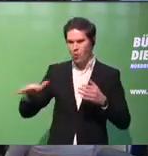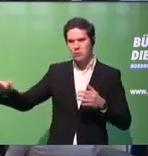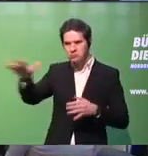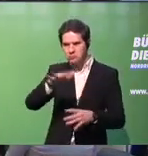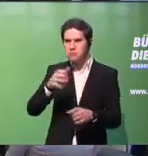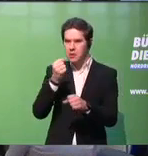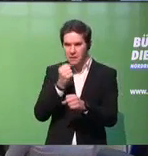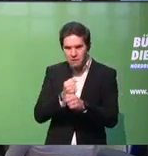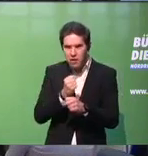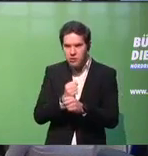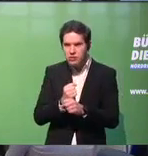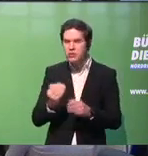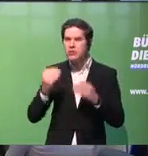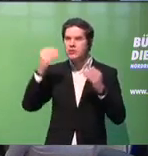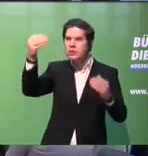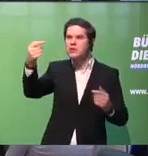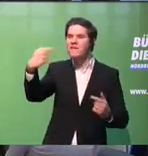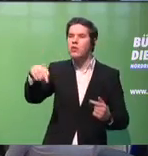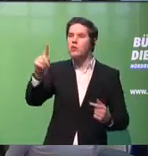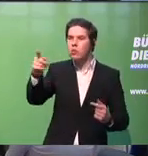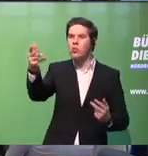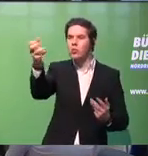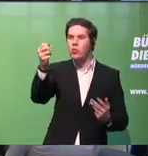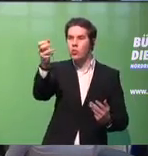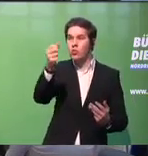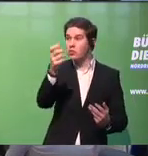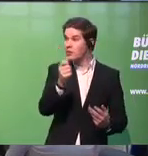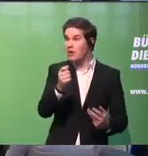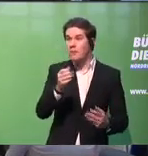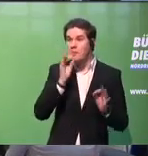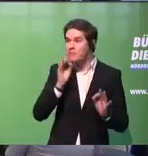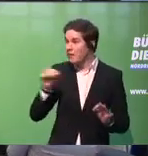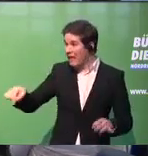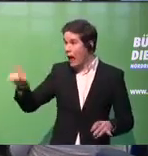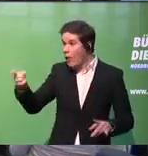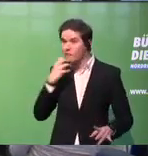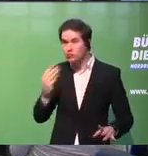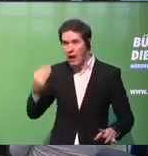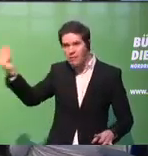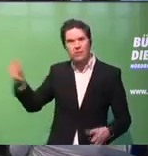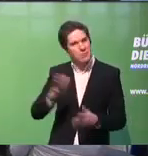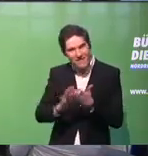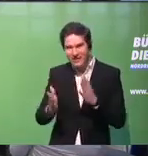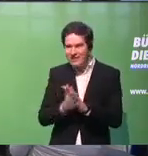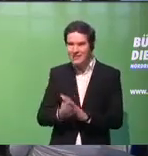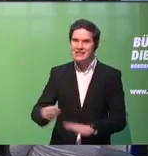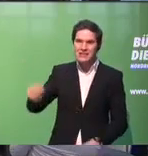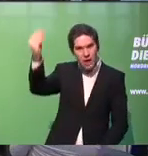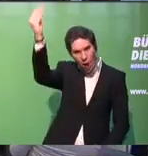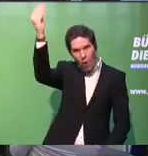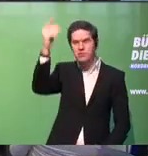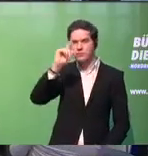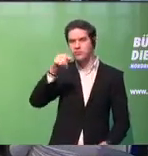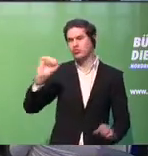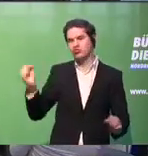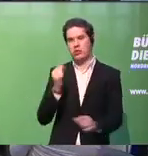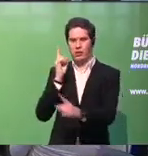schon alle eingesammelt worden sind. Falls das nicht der Fall ist, haltet sie bitte noch mal hoch.